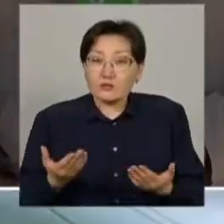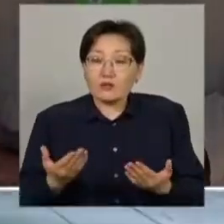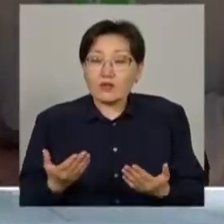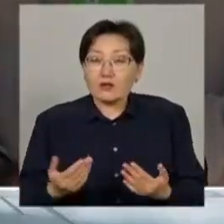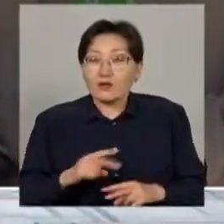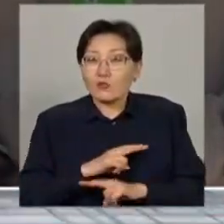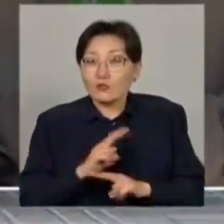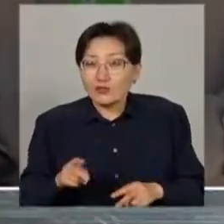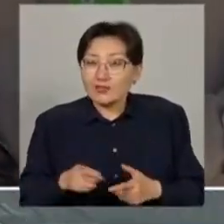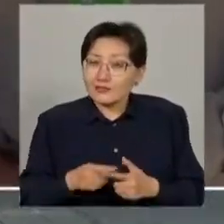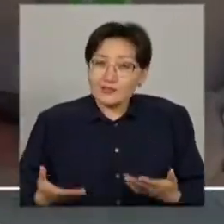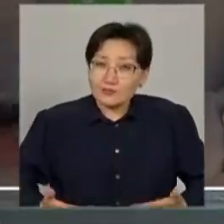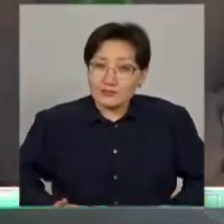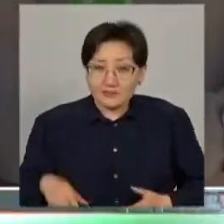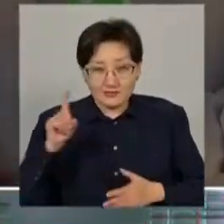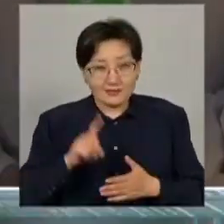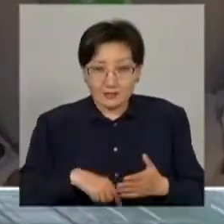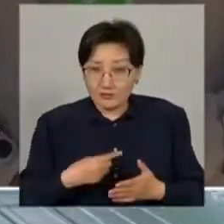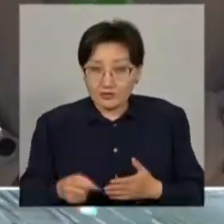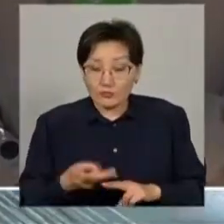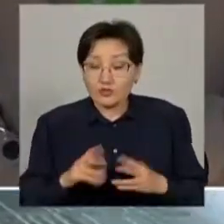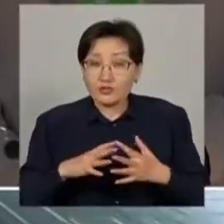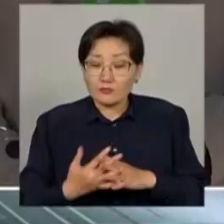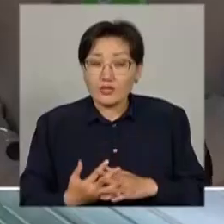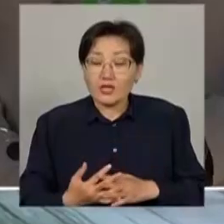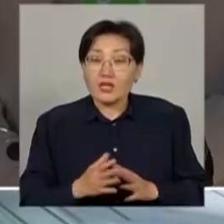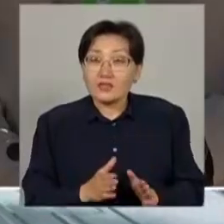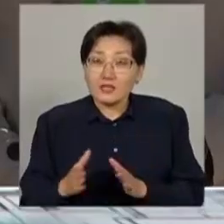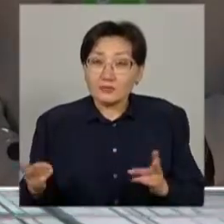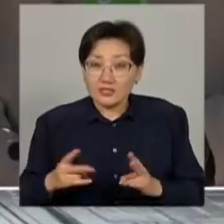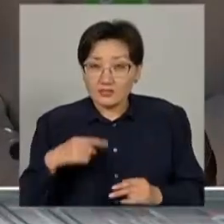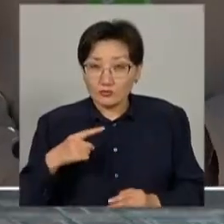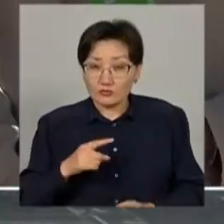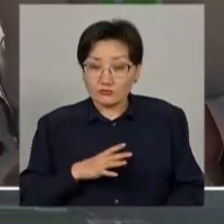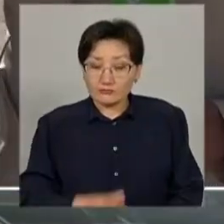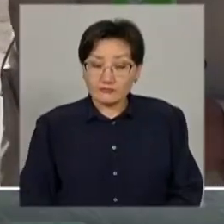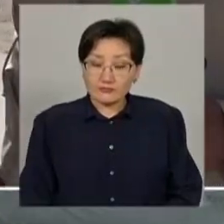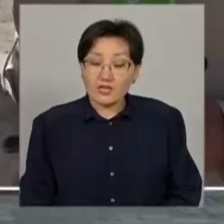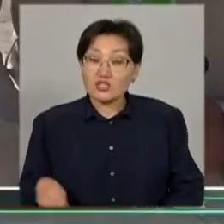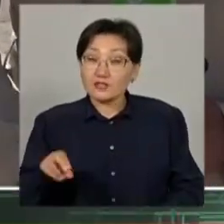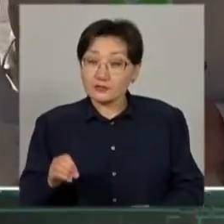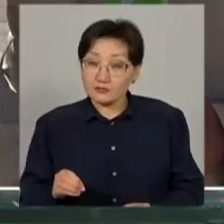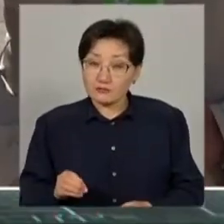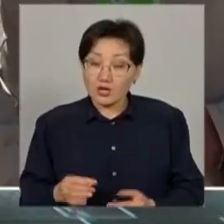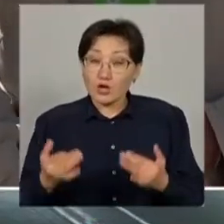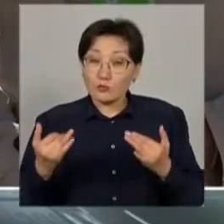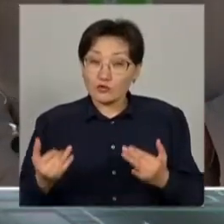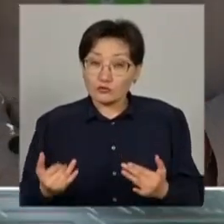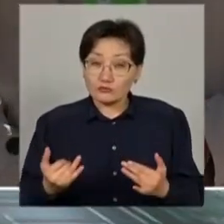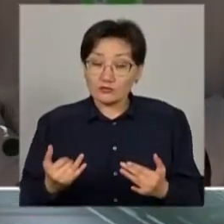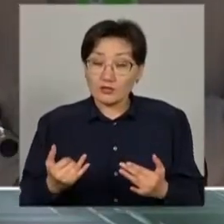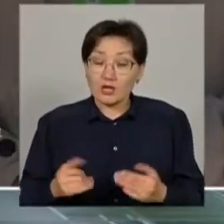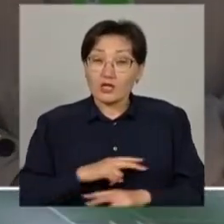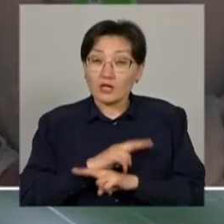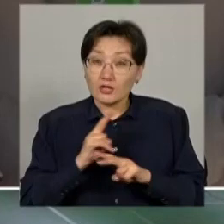әлі сене алмадым деп отыр. Оның сөзінше, бұл ауылға тәртіп керек деп отыр. Сонымен қатар, бүгін